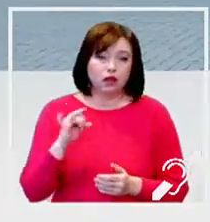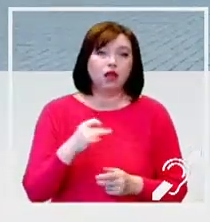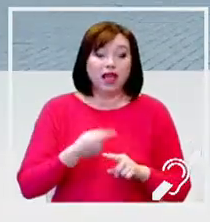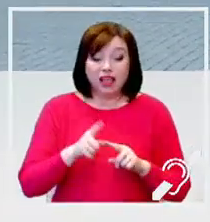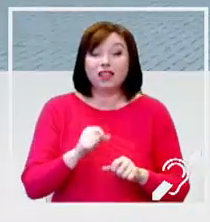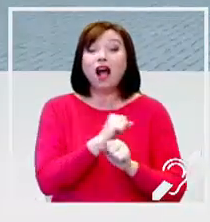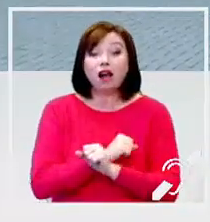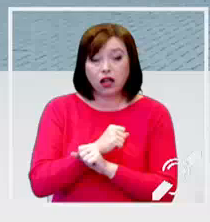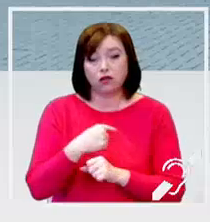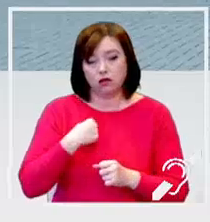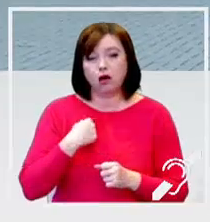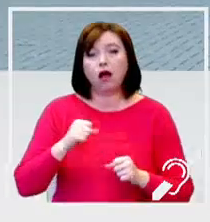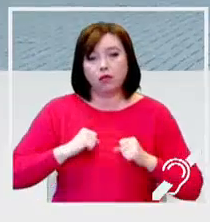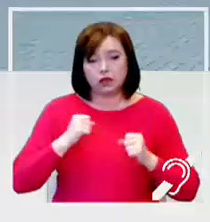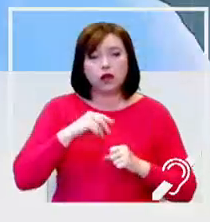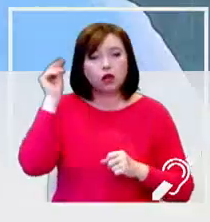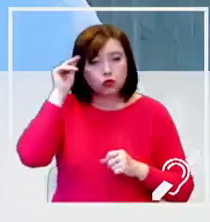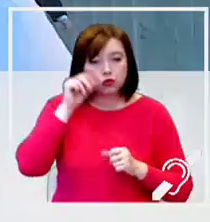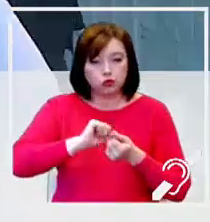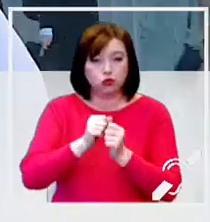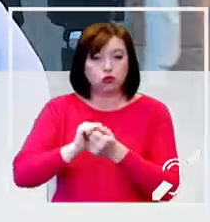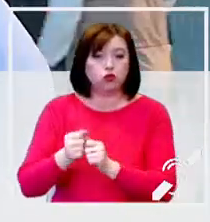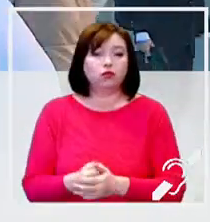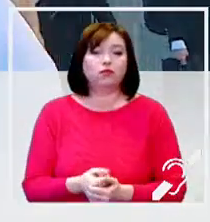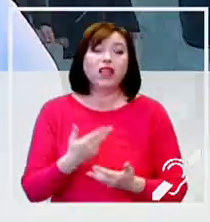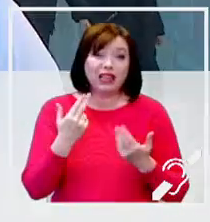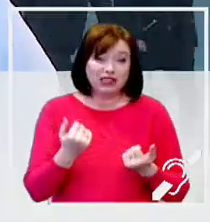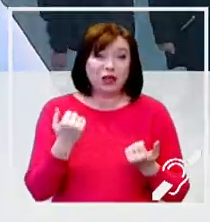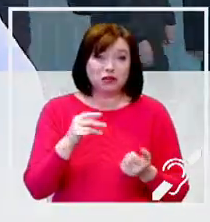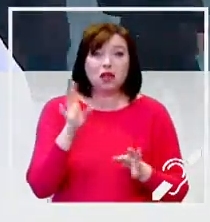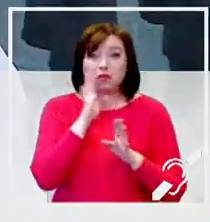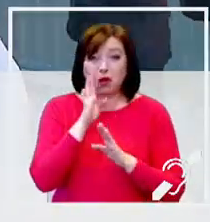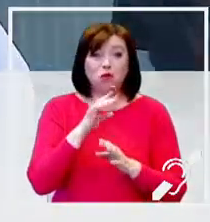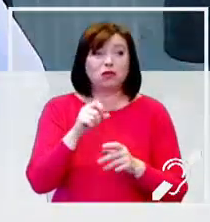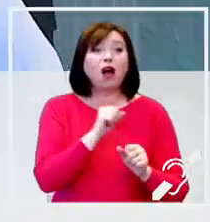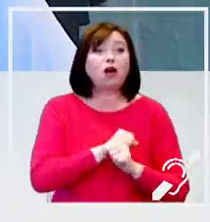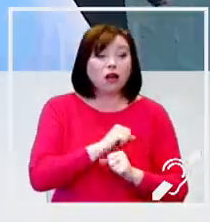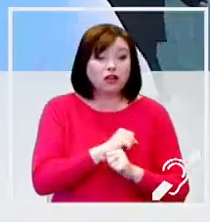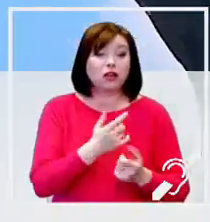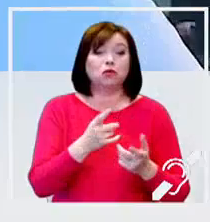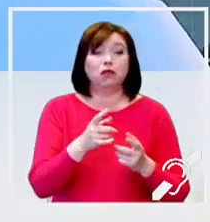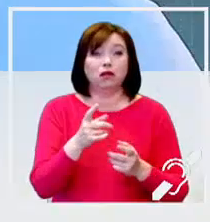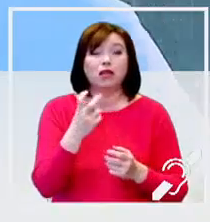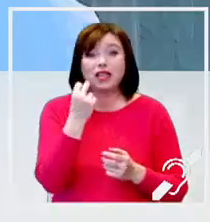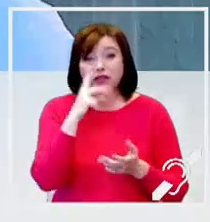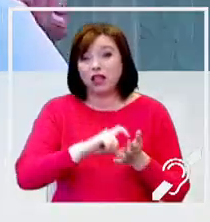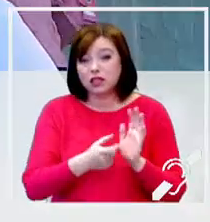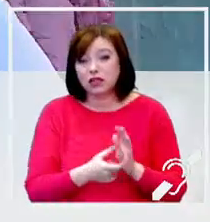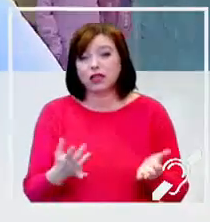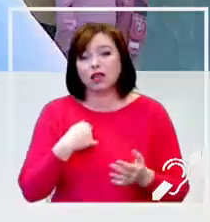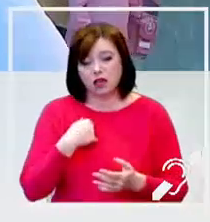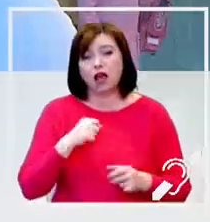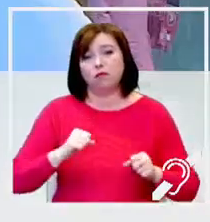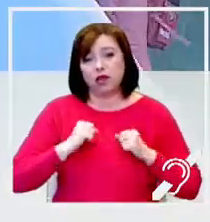cred că această vacanță o voi dedica aprofundării cunoștințelor. Având în vedere că timpul este relativ scurt și fiindcă sunt clasa 12, mă voi